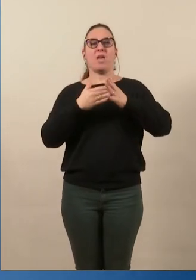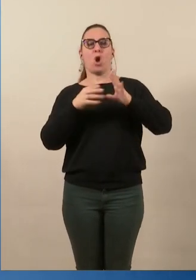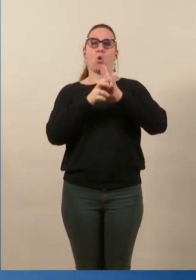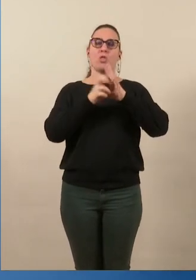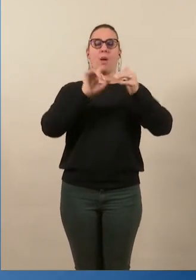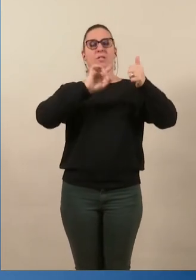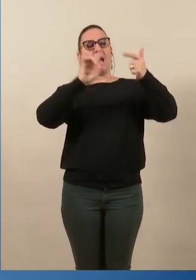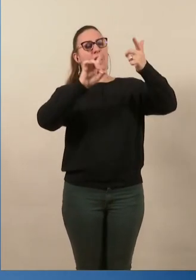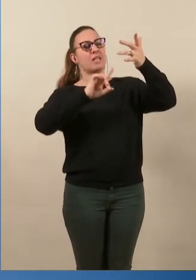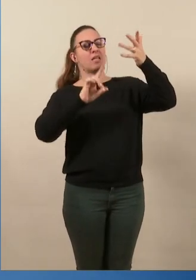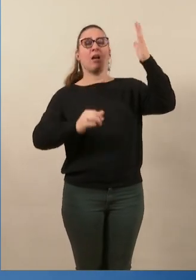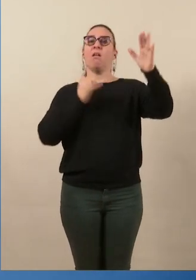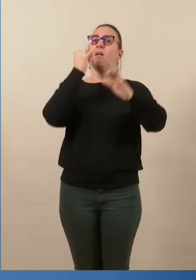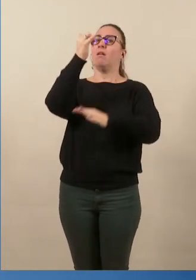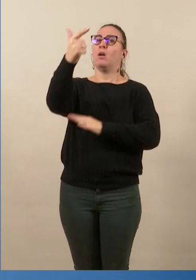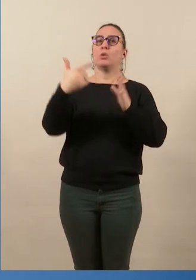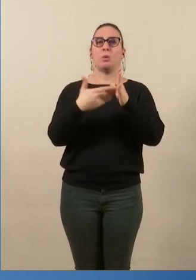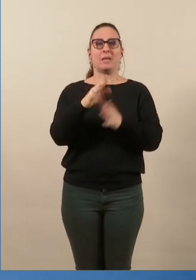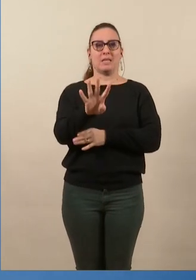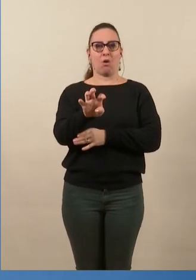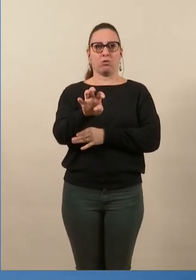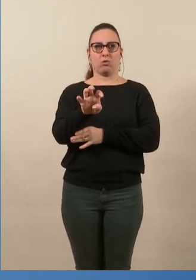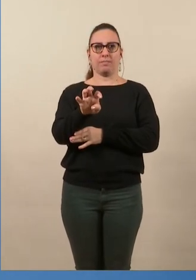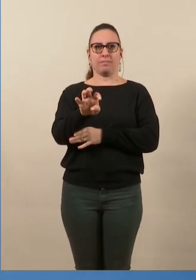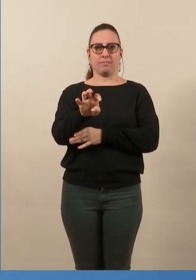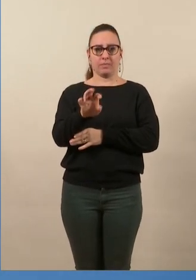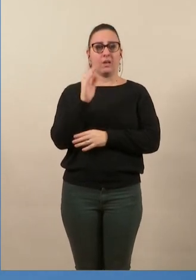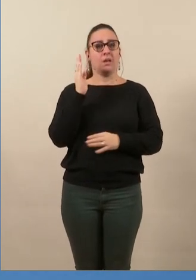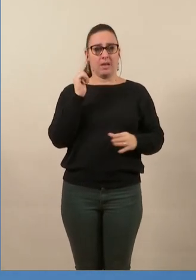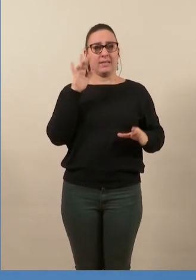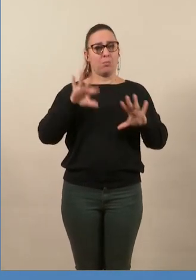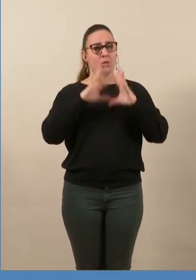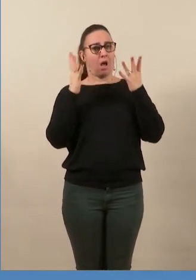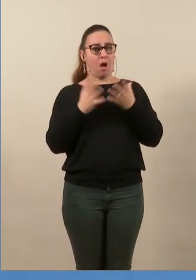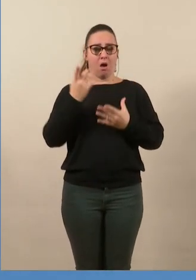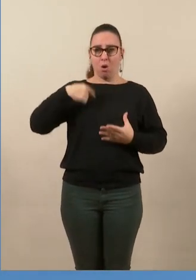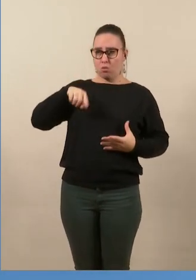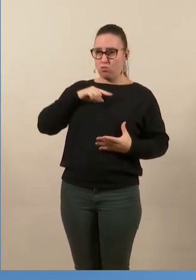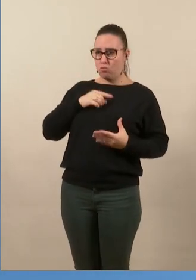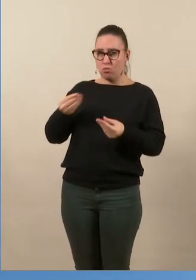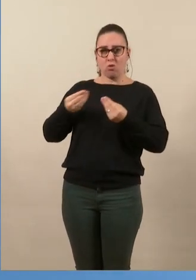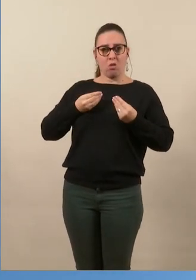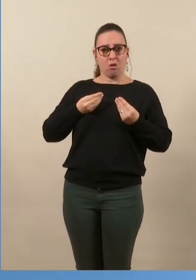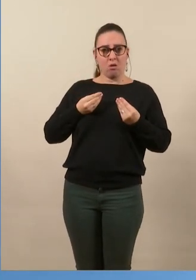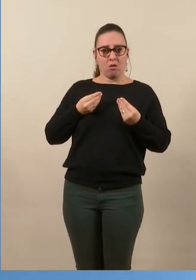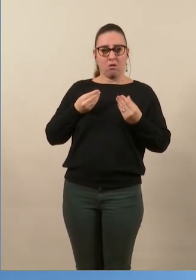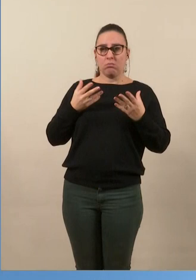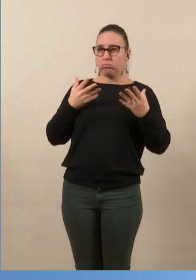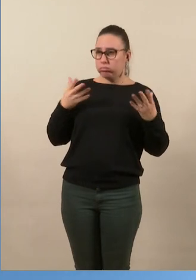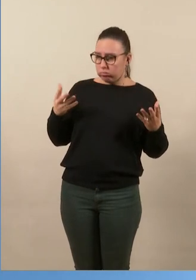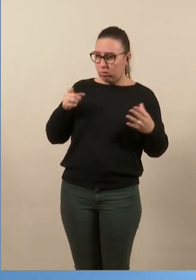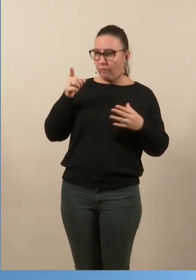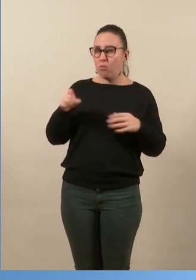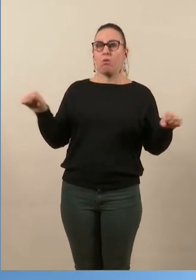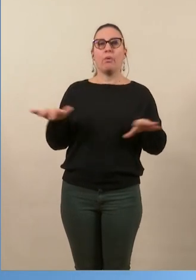l'avenir J jusqu'en 2040 et tout ceci nous pousse à penser que vous aviez plus la volonté de dresser une sorte d'hybride